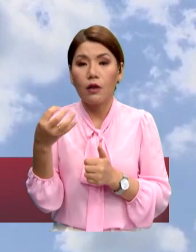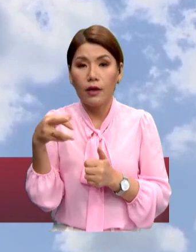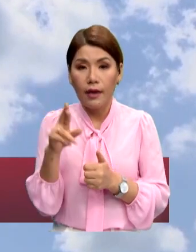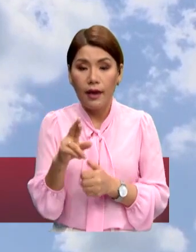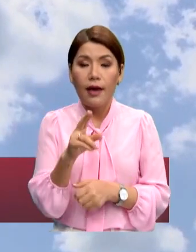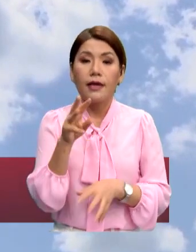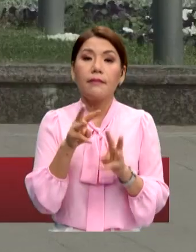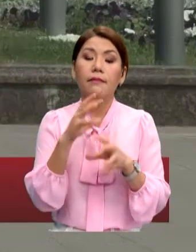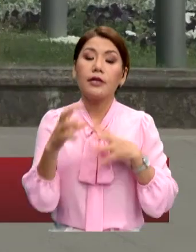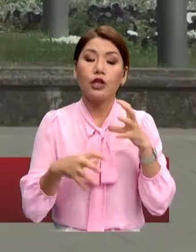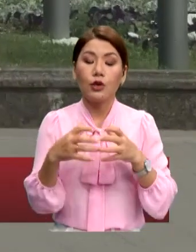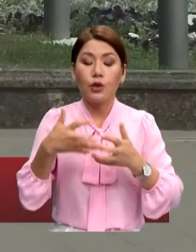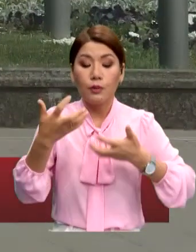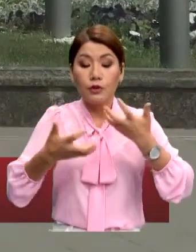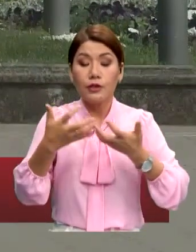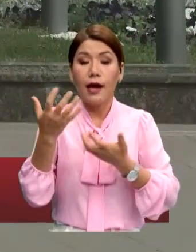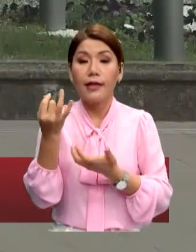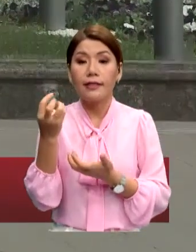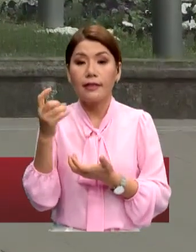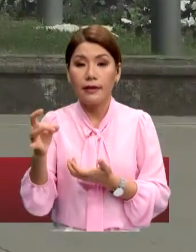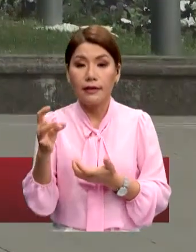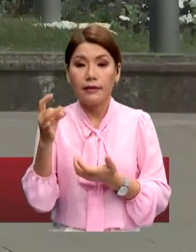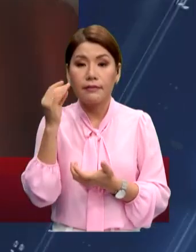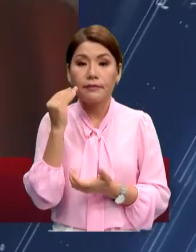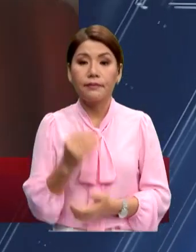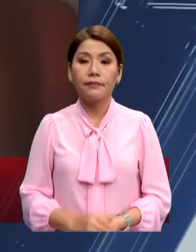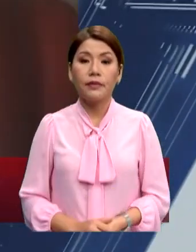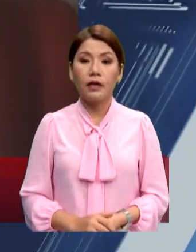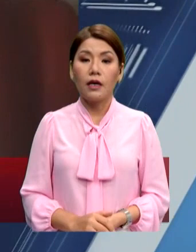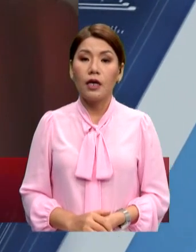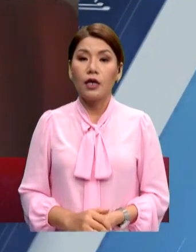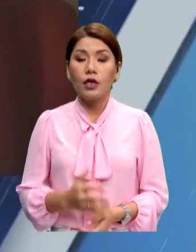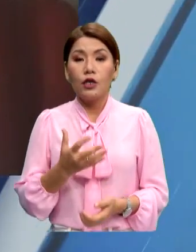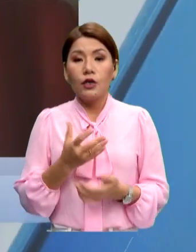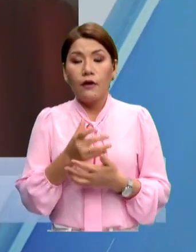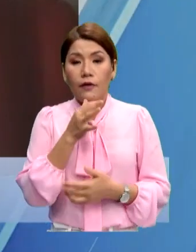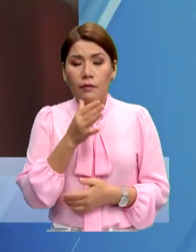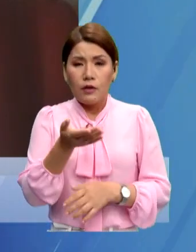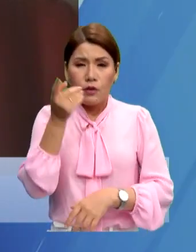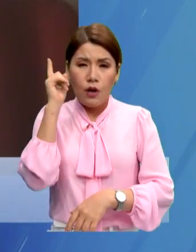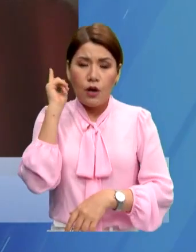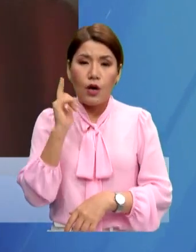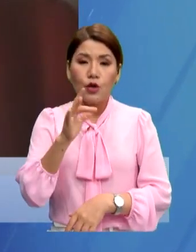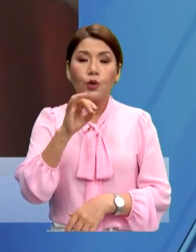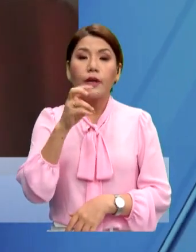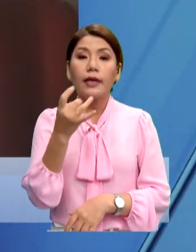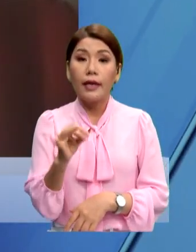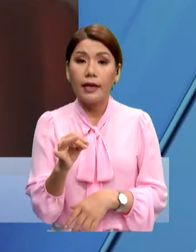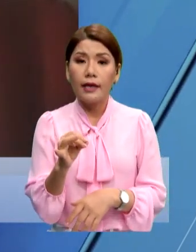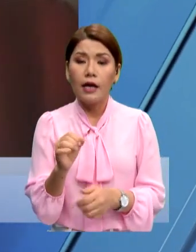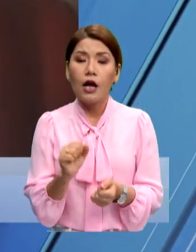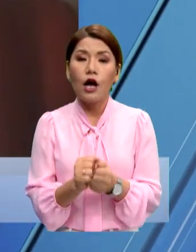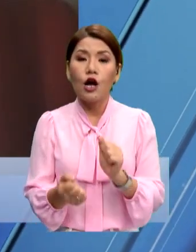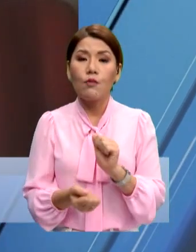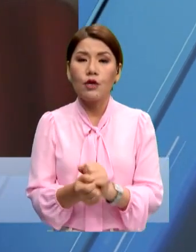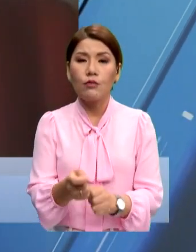и международных исследований Айдар Амрибаев. В свое время наши древние тюрки, они на каменных